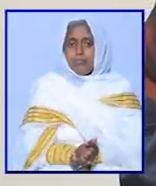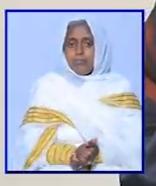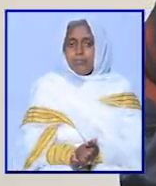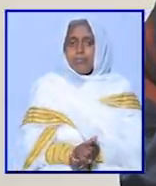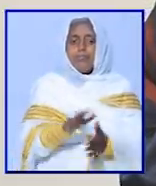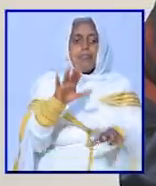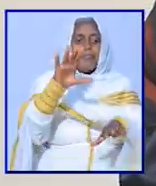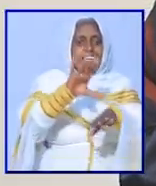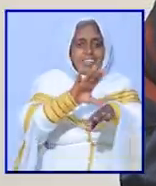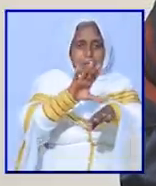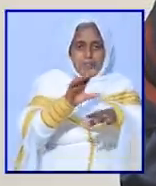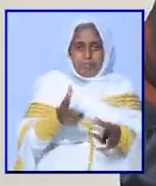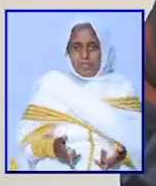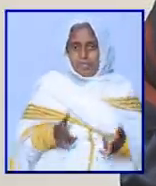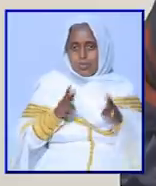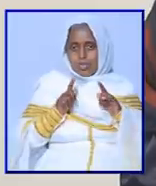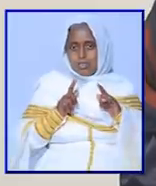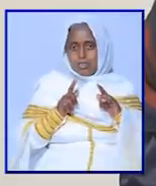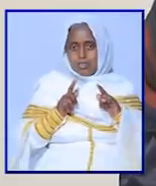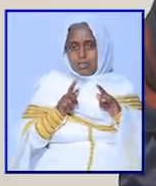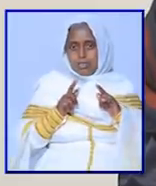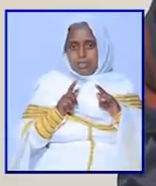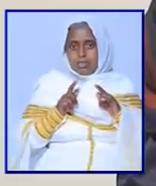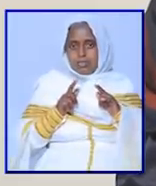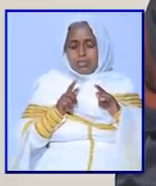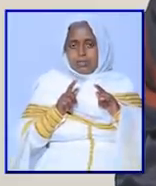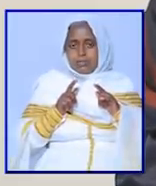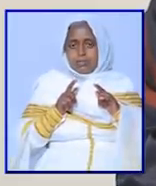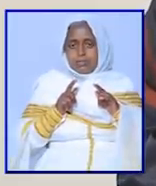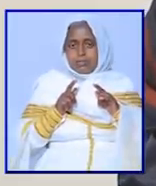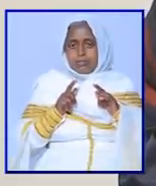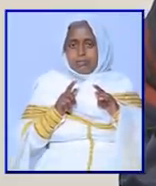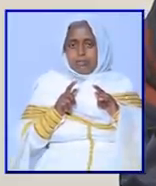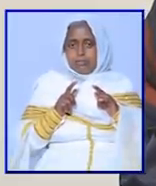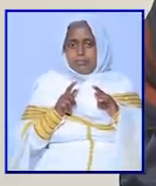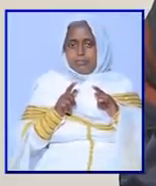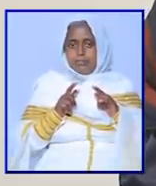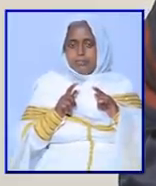ሰው በገዳም ይኖራል።